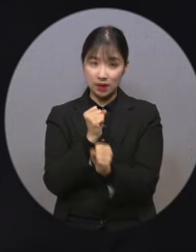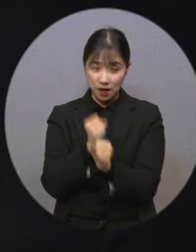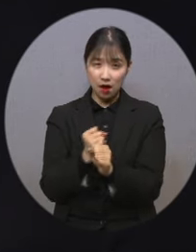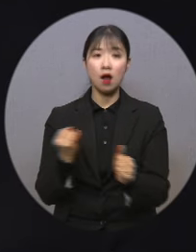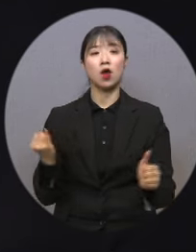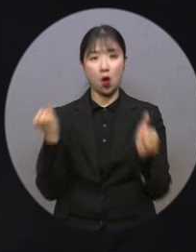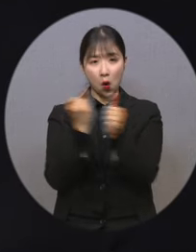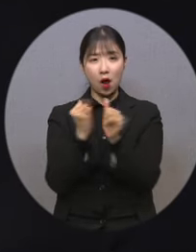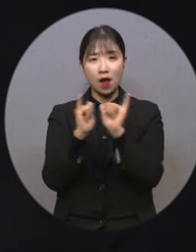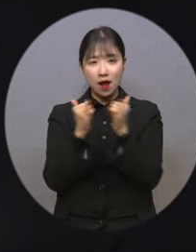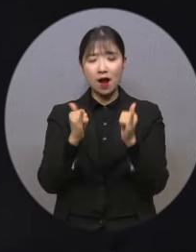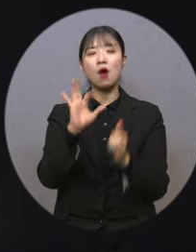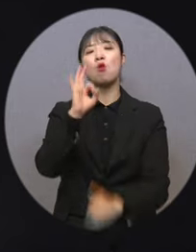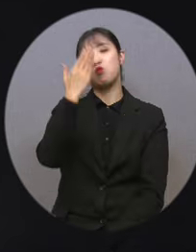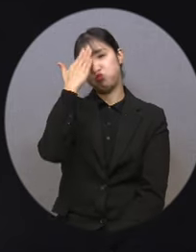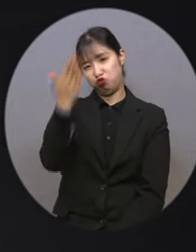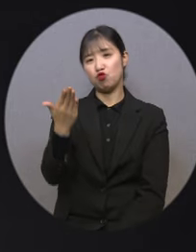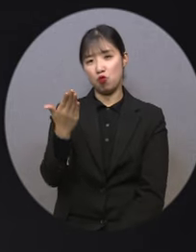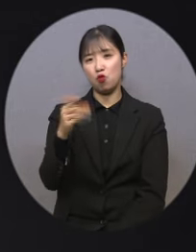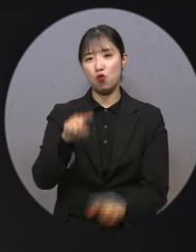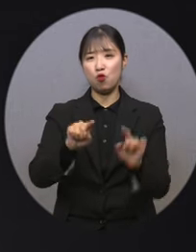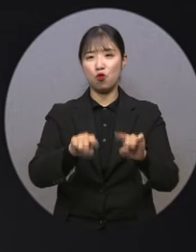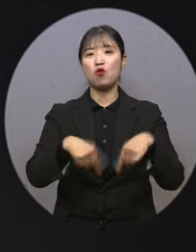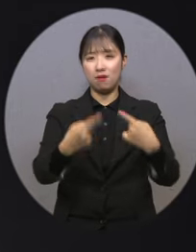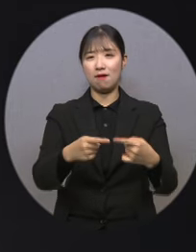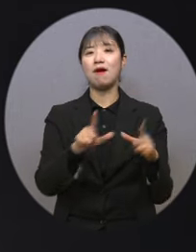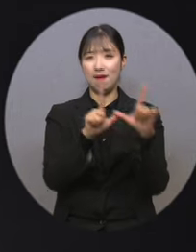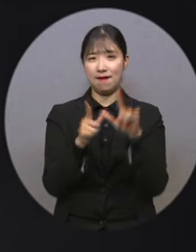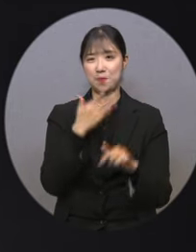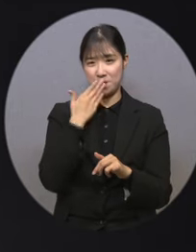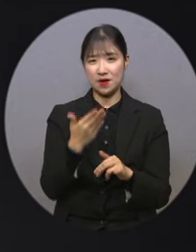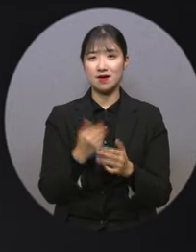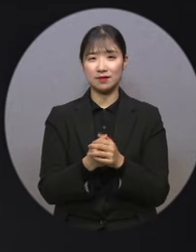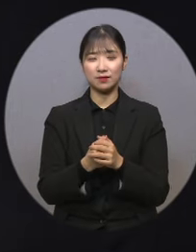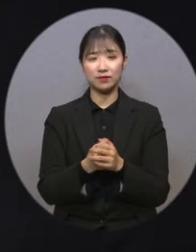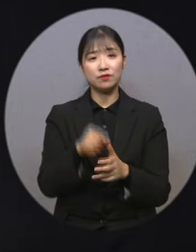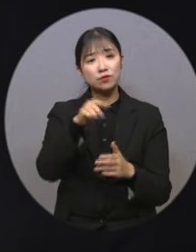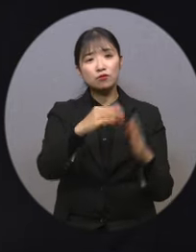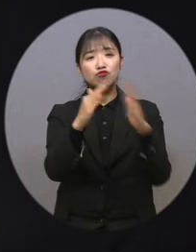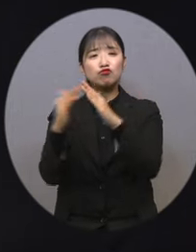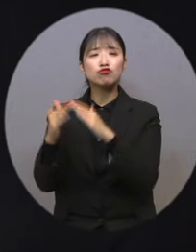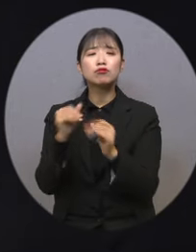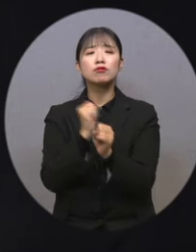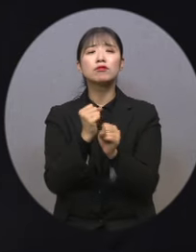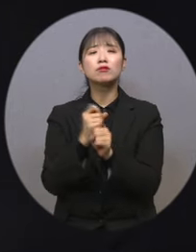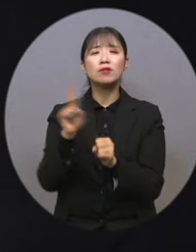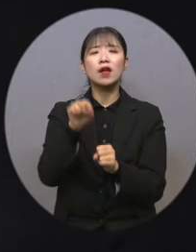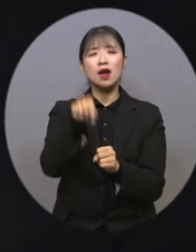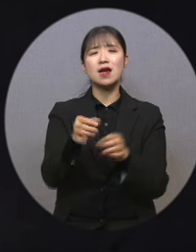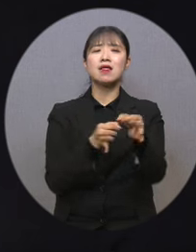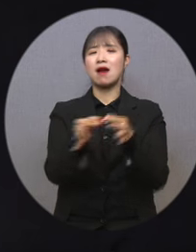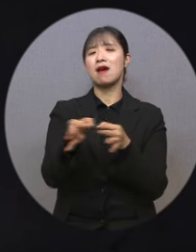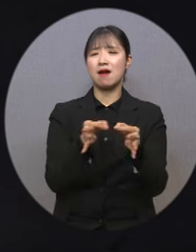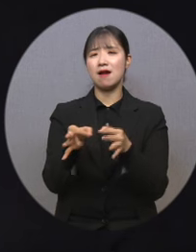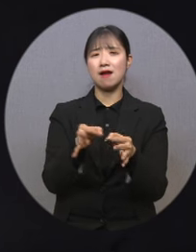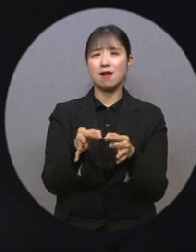결혼하는 사람은 무료로 살게 전부 들어가죠. 그럼 그 주택은 뭘로 짓느냐, 거기 상가가 있습니다.